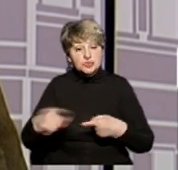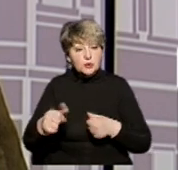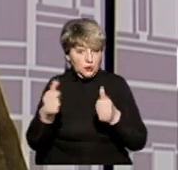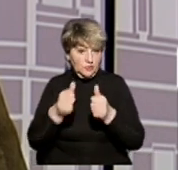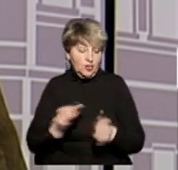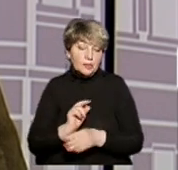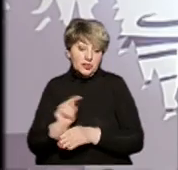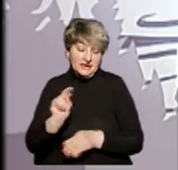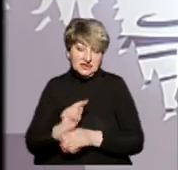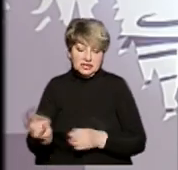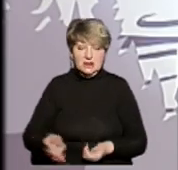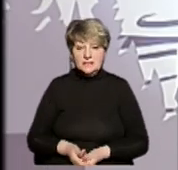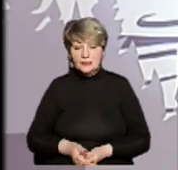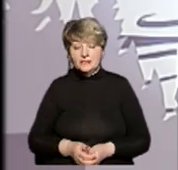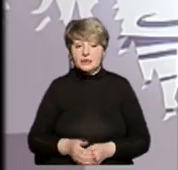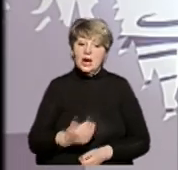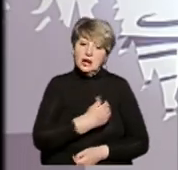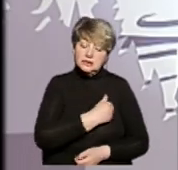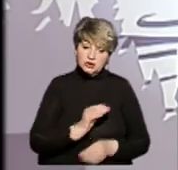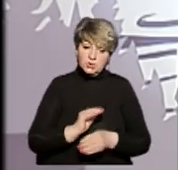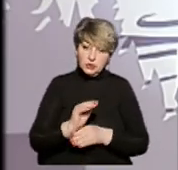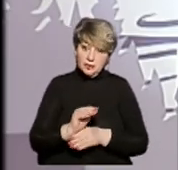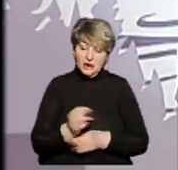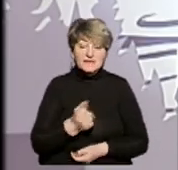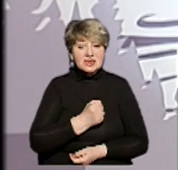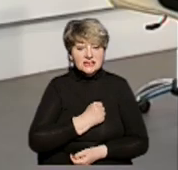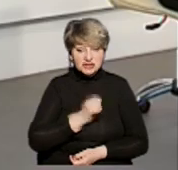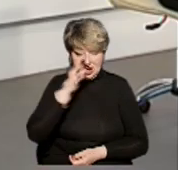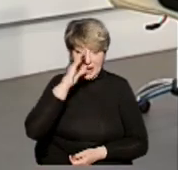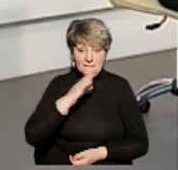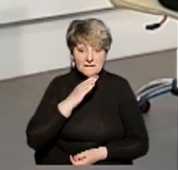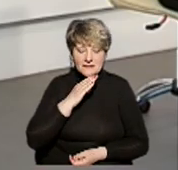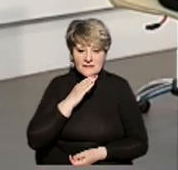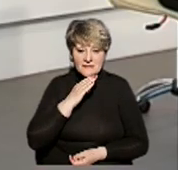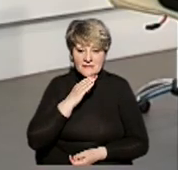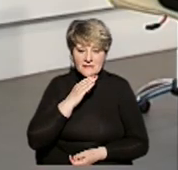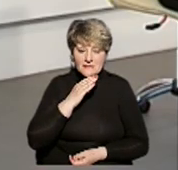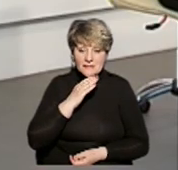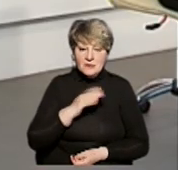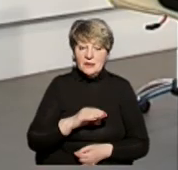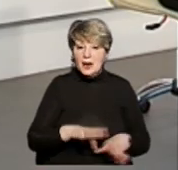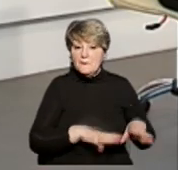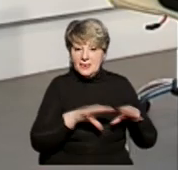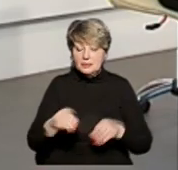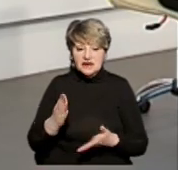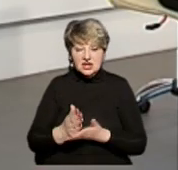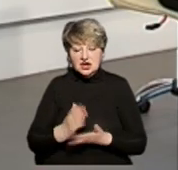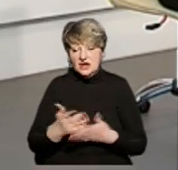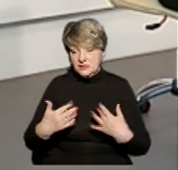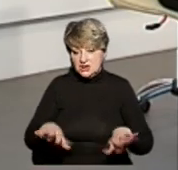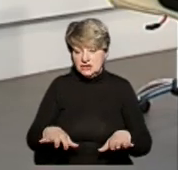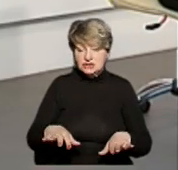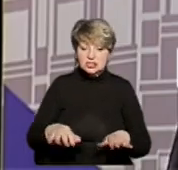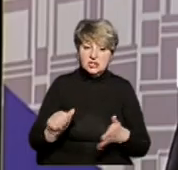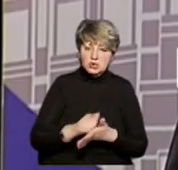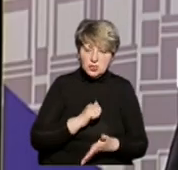можемо пропонувати. Можу лише додати, що, ну, на жаль, в багатьох переселенців є втрачені документи, є втрачені свідоцтва